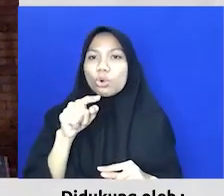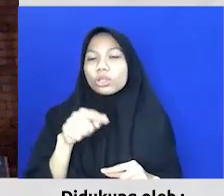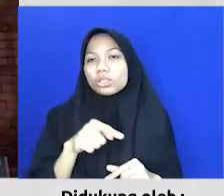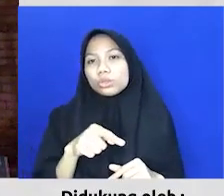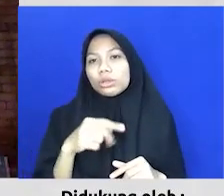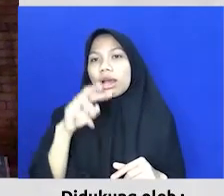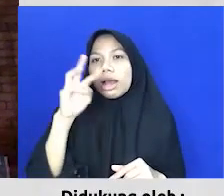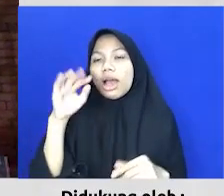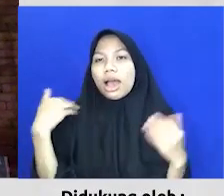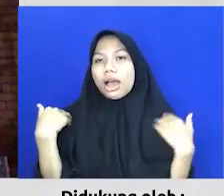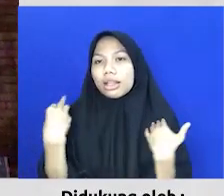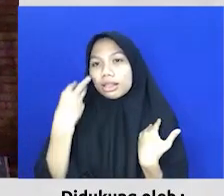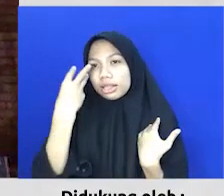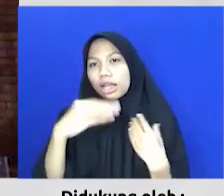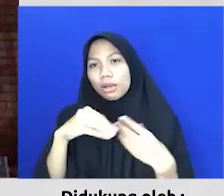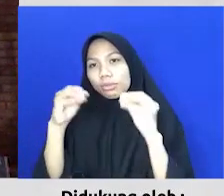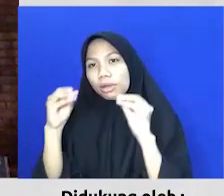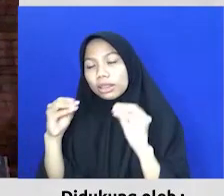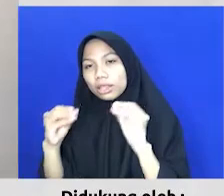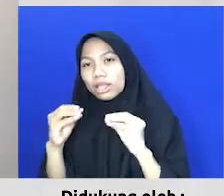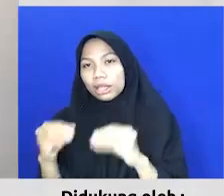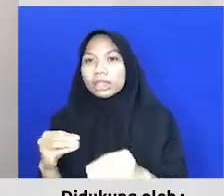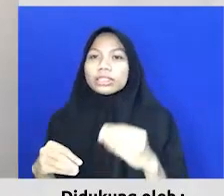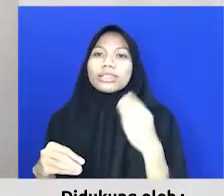of Radcliffe, Harvard,